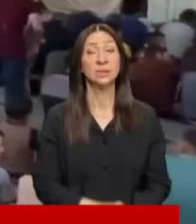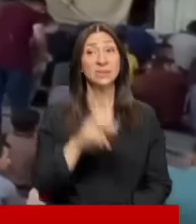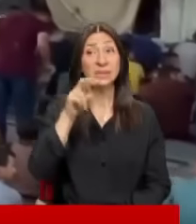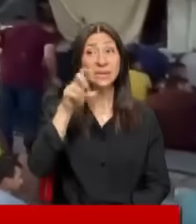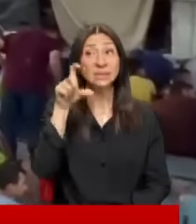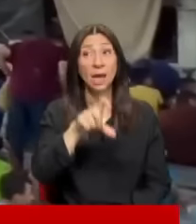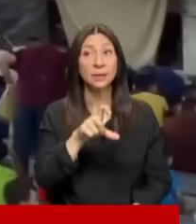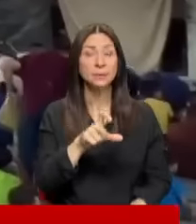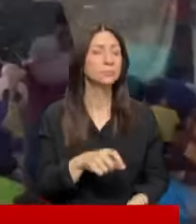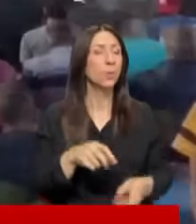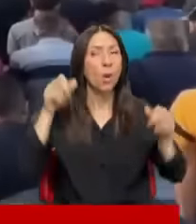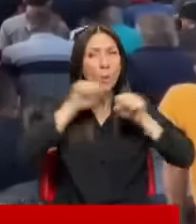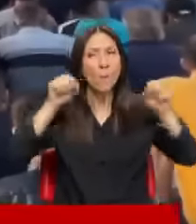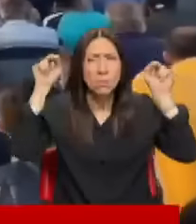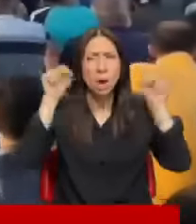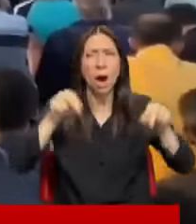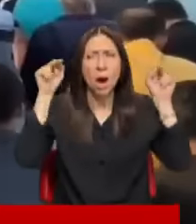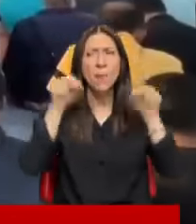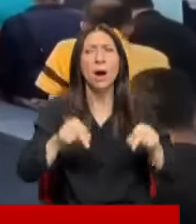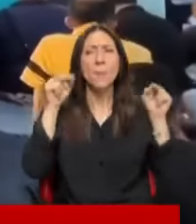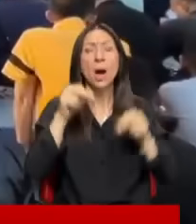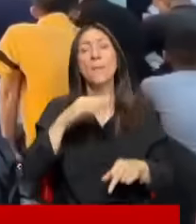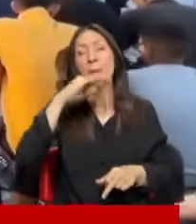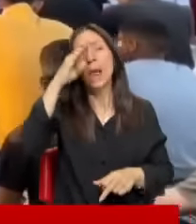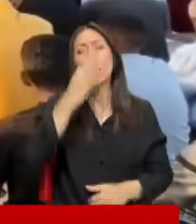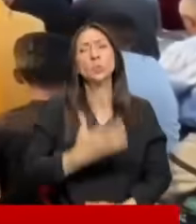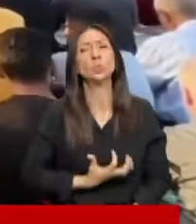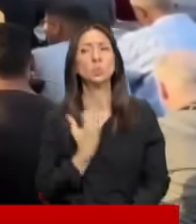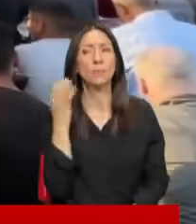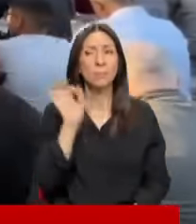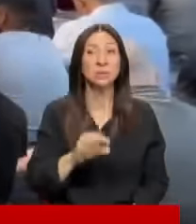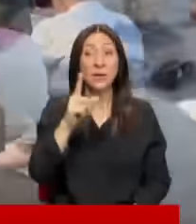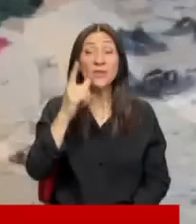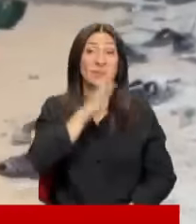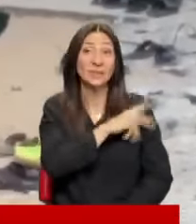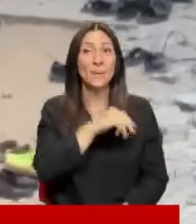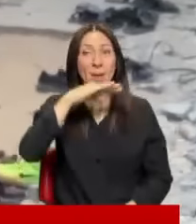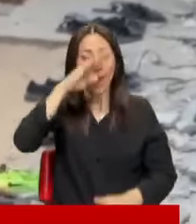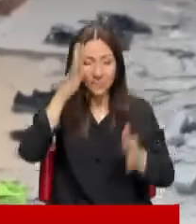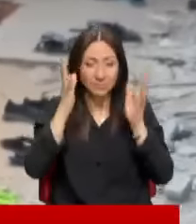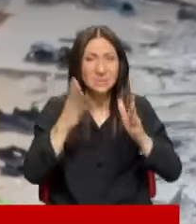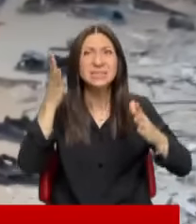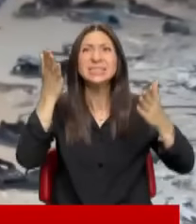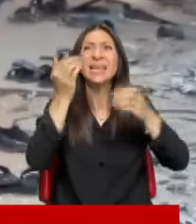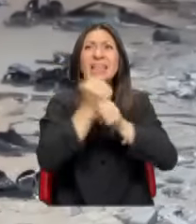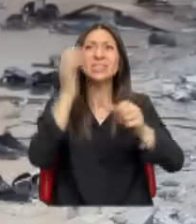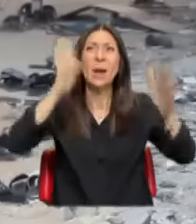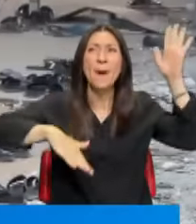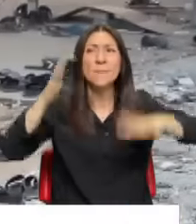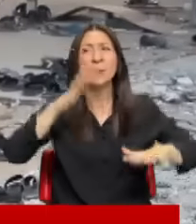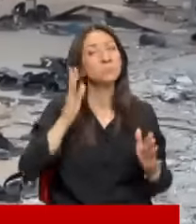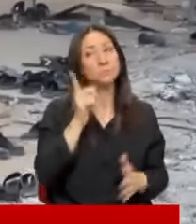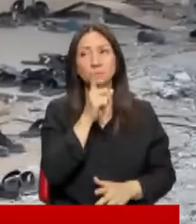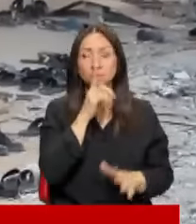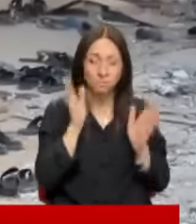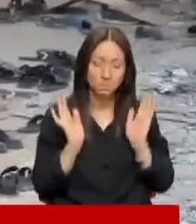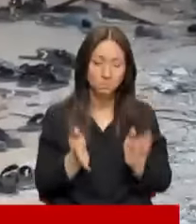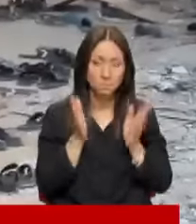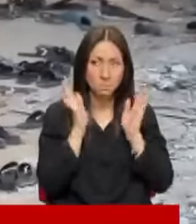8 aydır saldırı altındaki Gazze bayrama acı içinde girdi. Filistinliler bayram namazını moloz yığınları arasında kıldı.